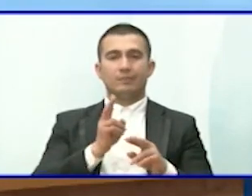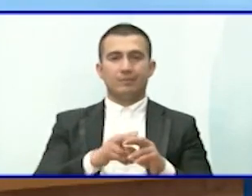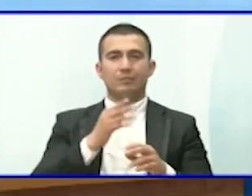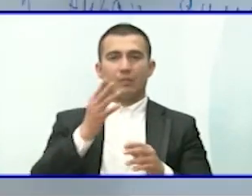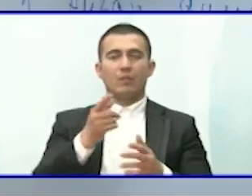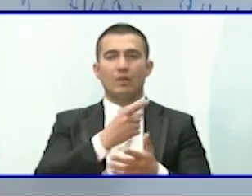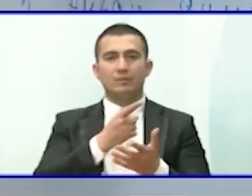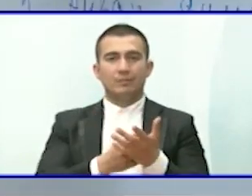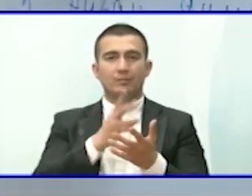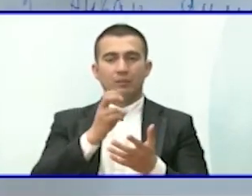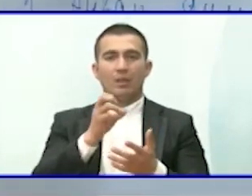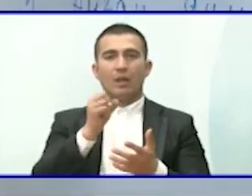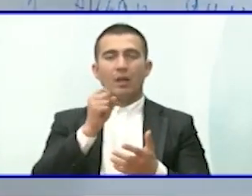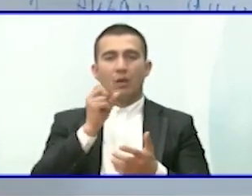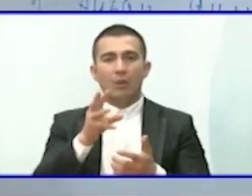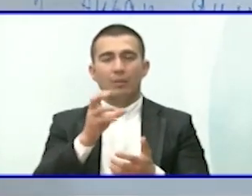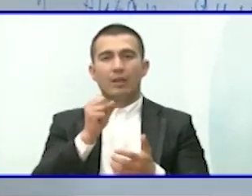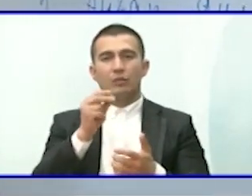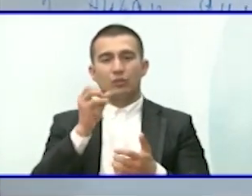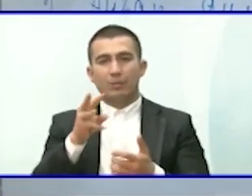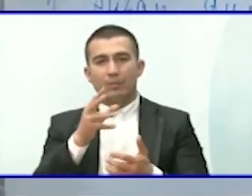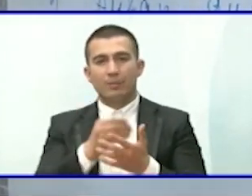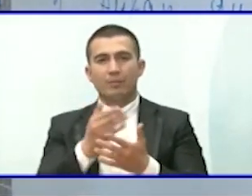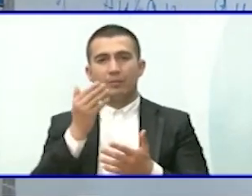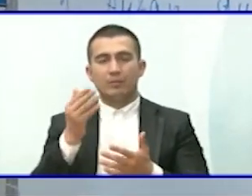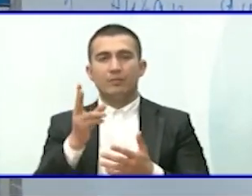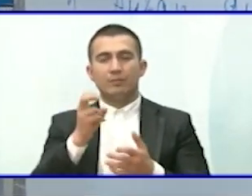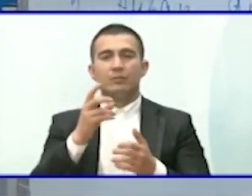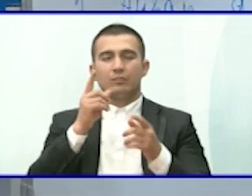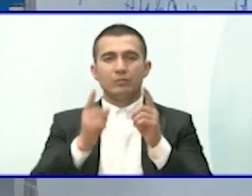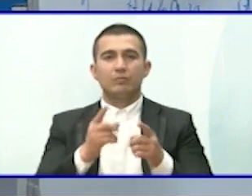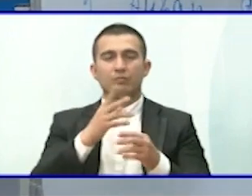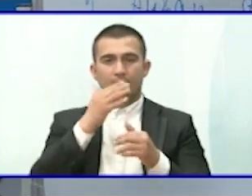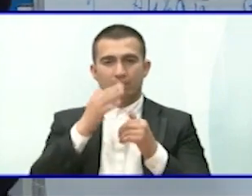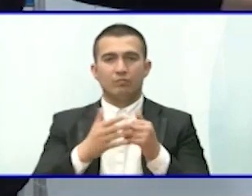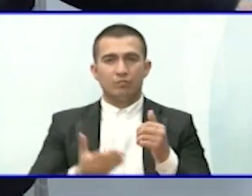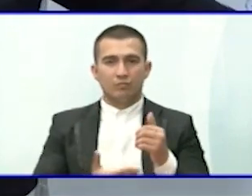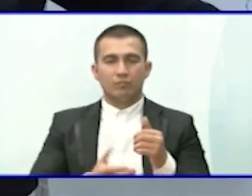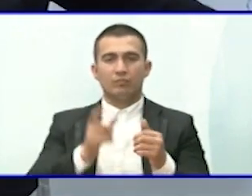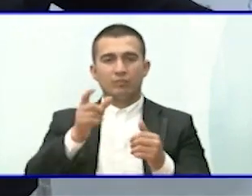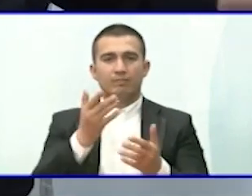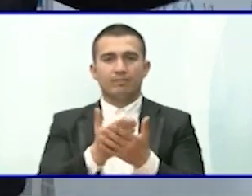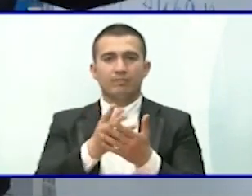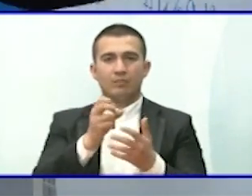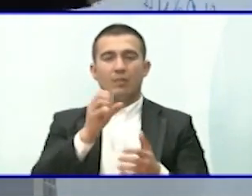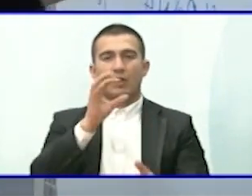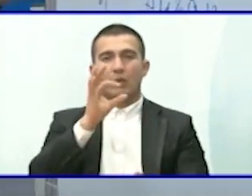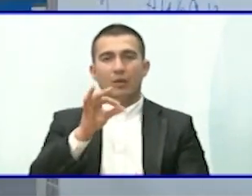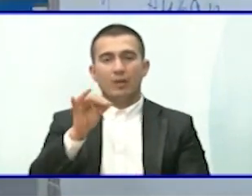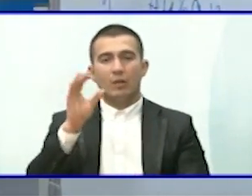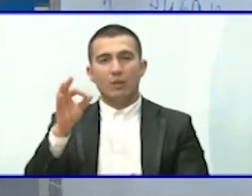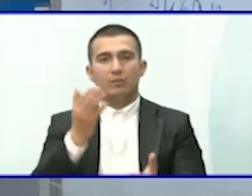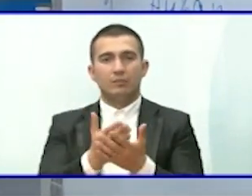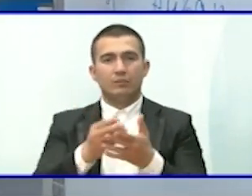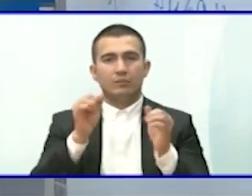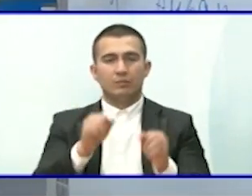ком и о чем отвечает существительное с предлогами о и об обратите